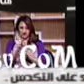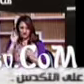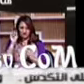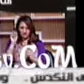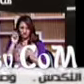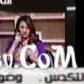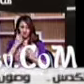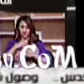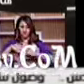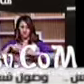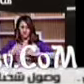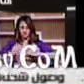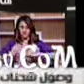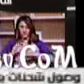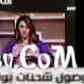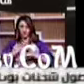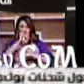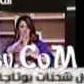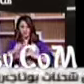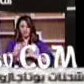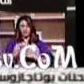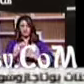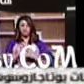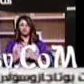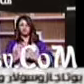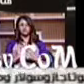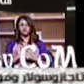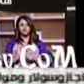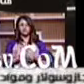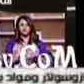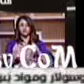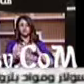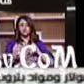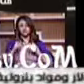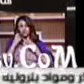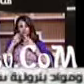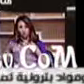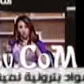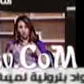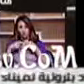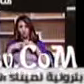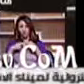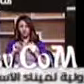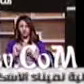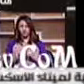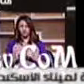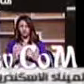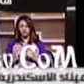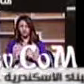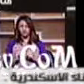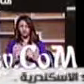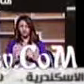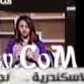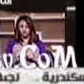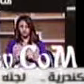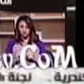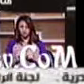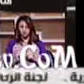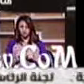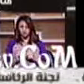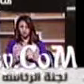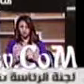اجلها جلسه 6 س النطق بالحكم في عمليه قبول او رفض قبول رد عضو اليمين والشمال تمام على